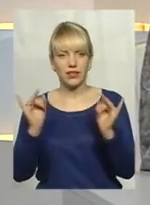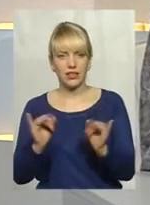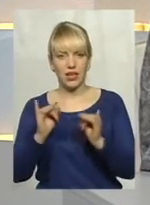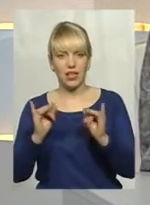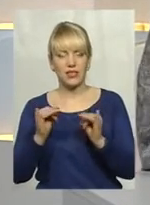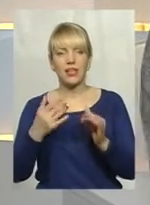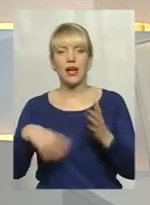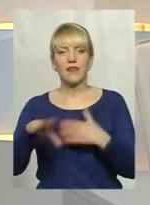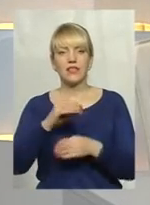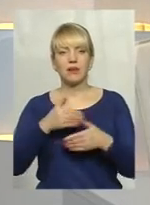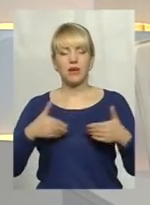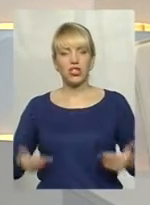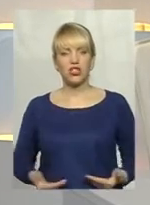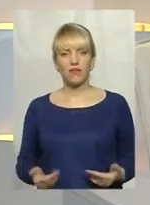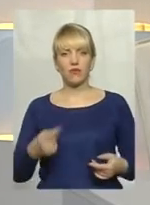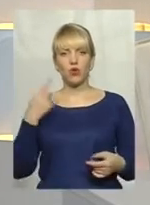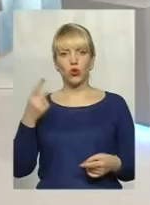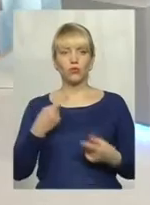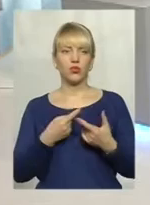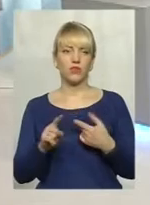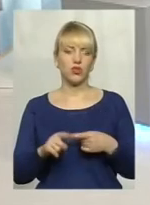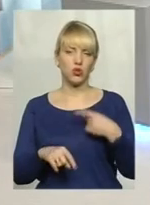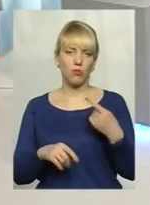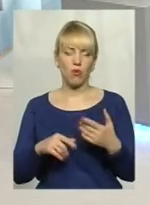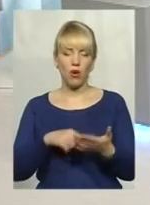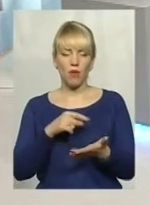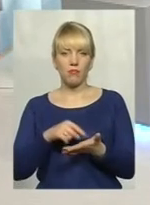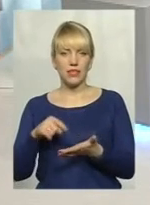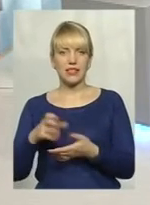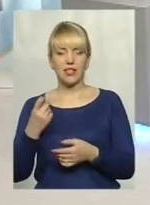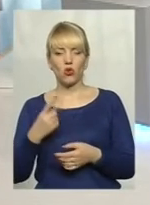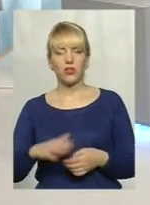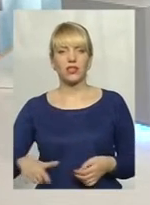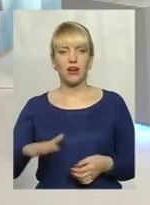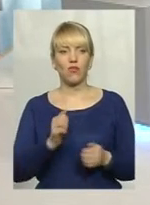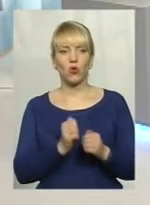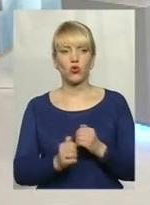всі живемо чи то в одному, чи то в іншому місті, на одній території, в кожного є